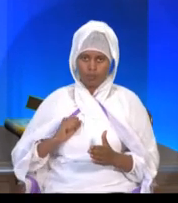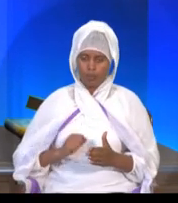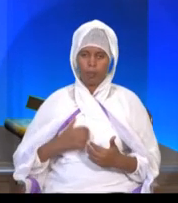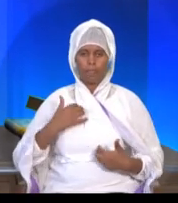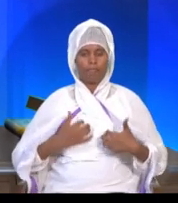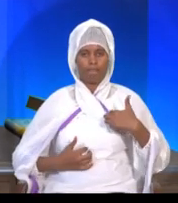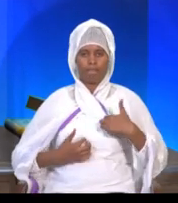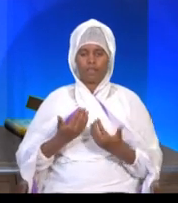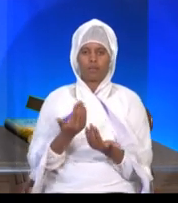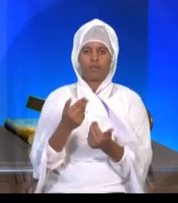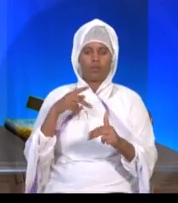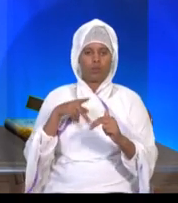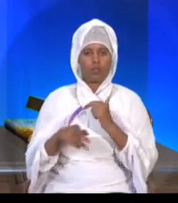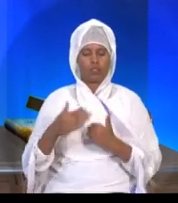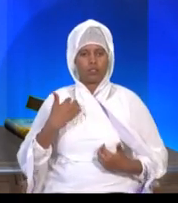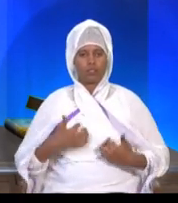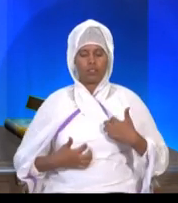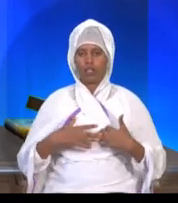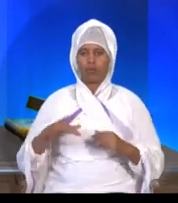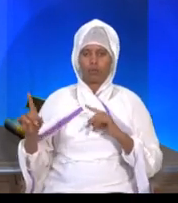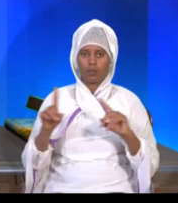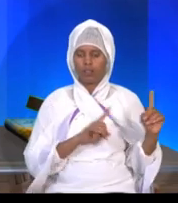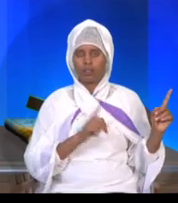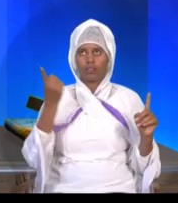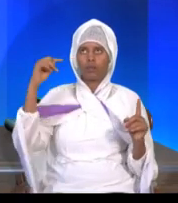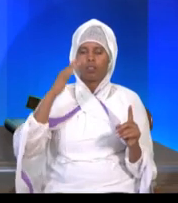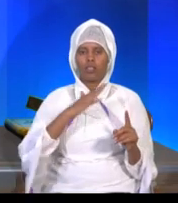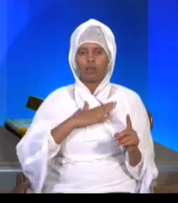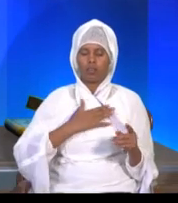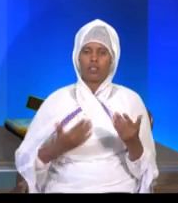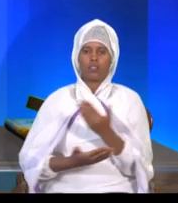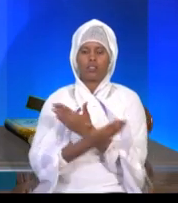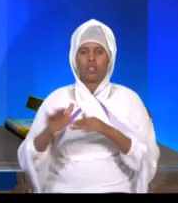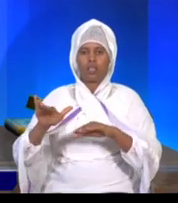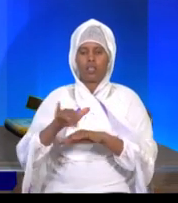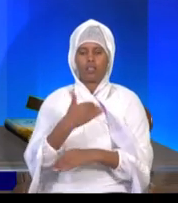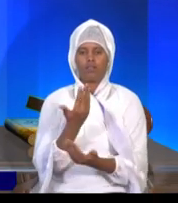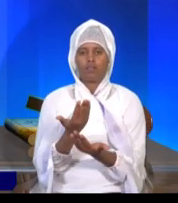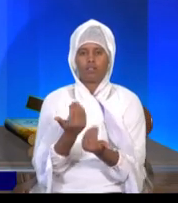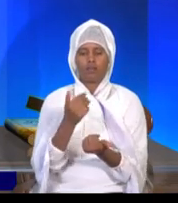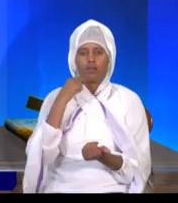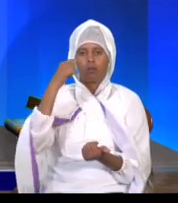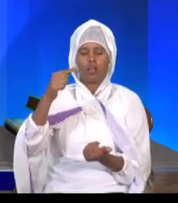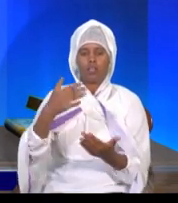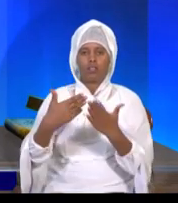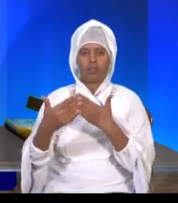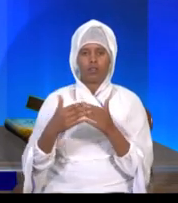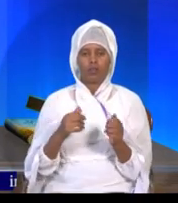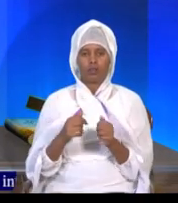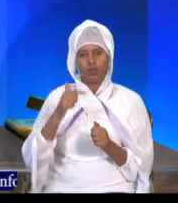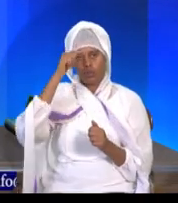بتحتنا تتساقيو بتسفى مقراص تتساقيو أنت لهم زابير أمناك زي حلف تسفى بقالو